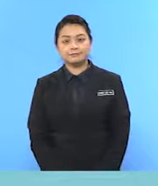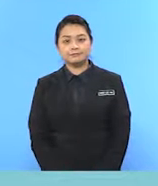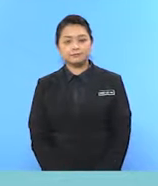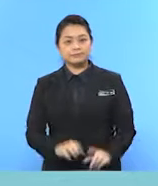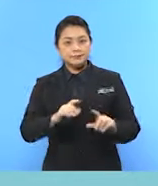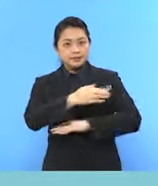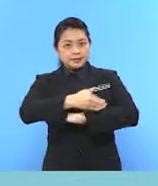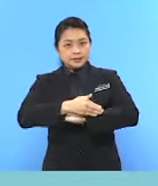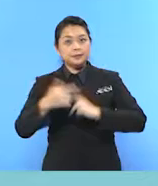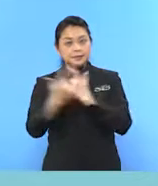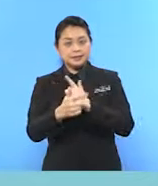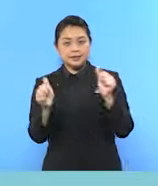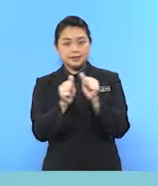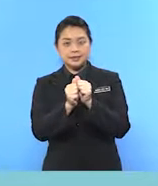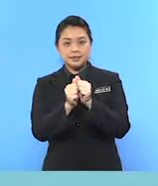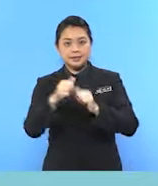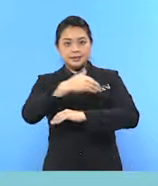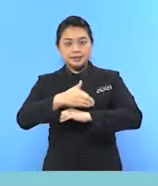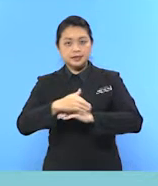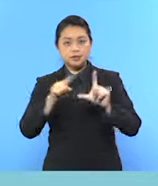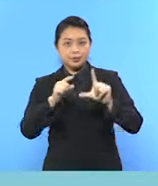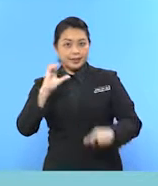Sisi yang bertentangan dengan sisi sudut